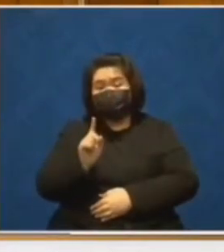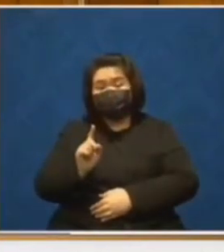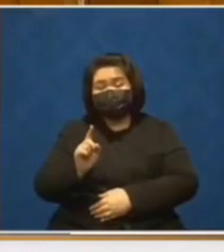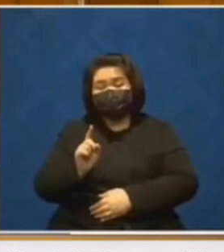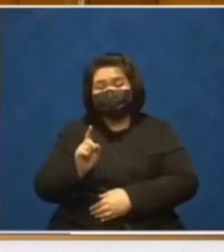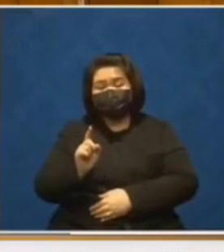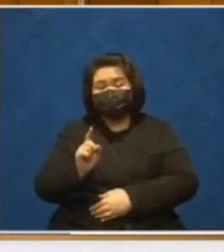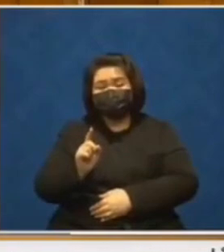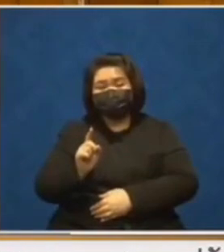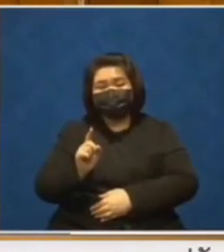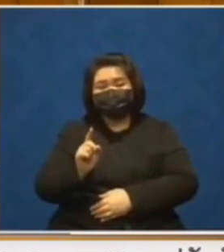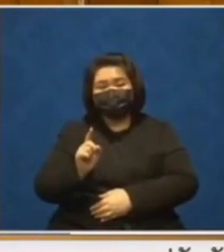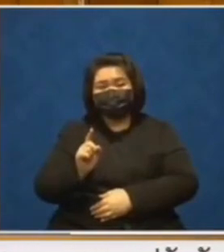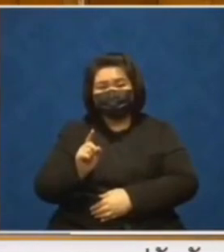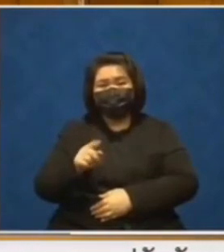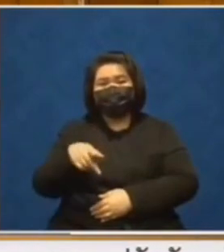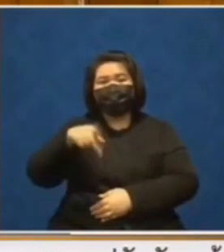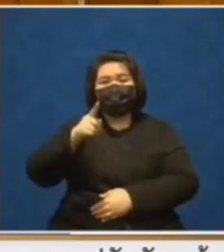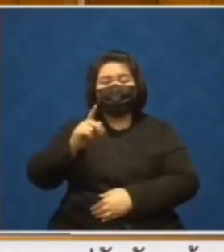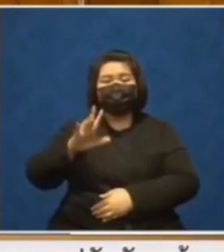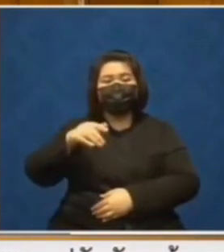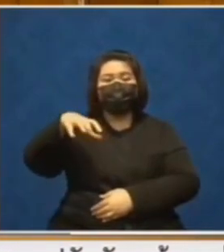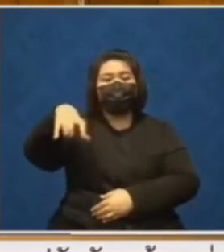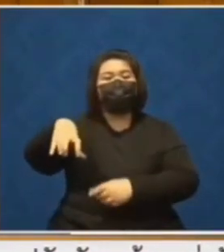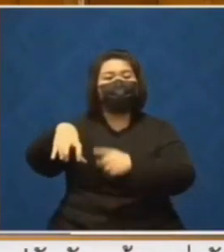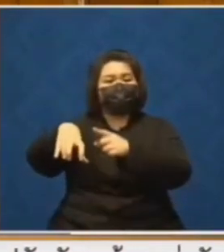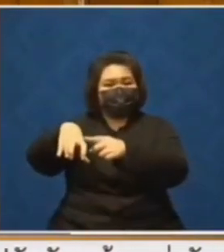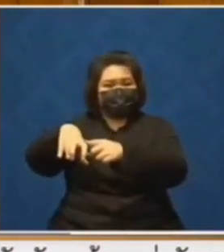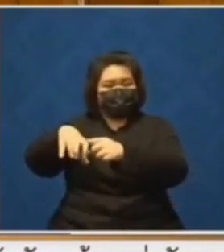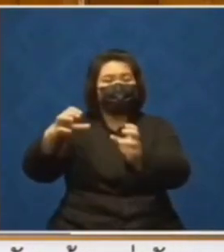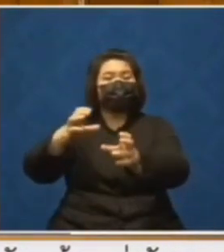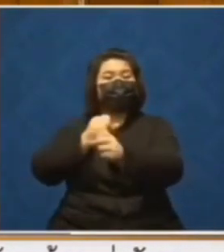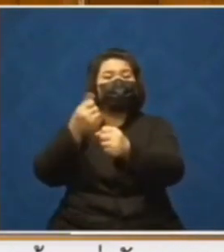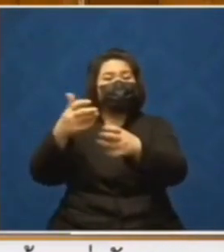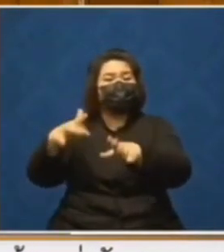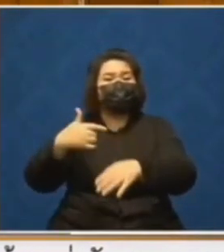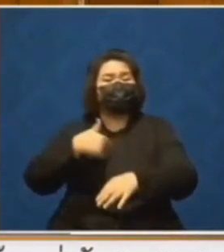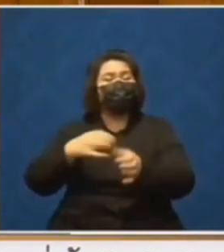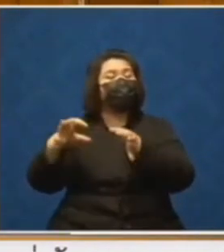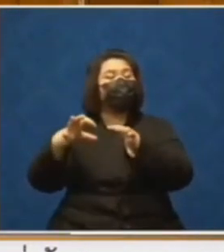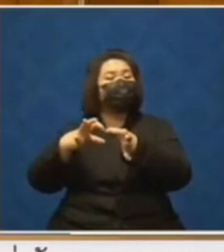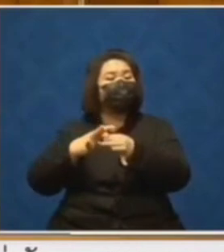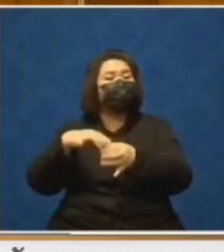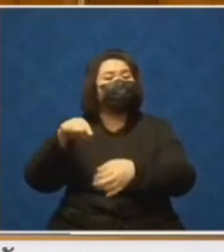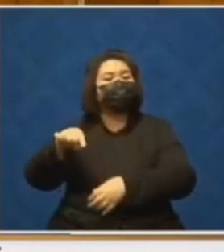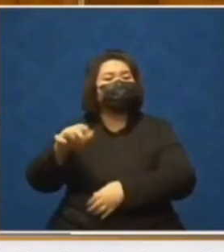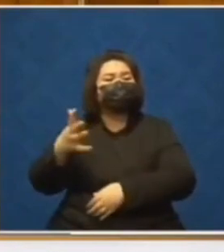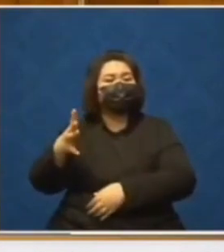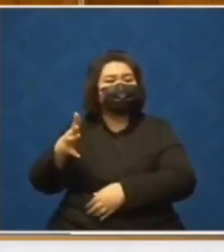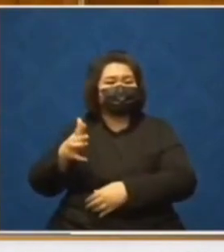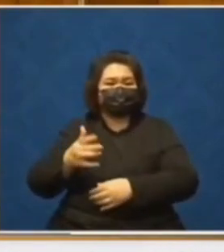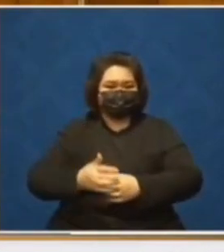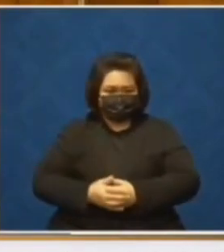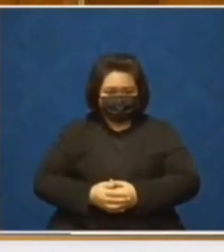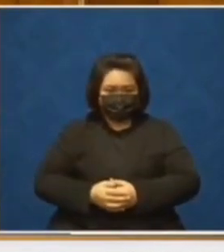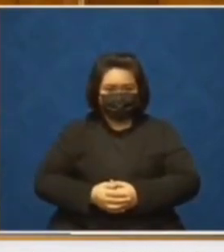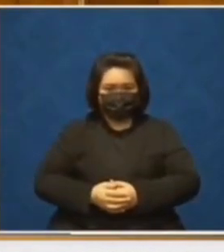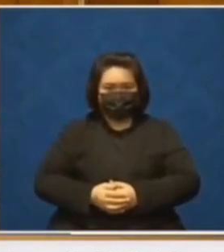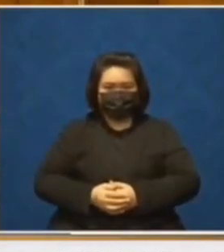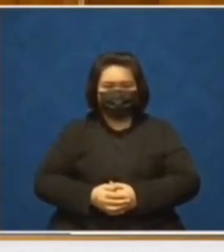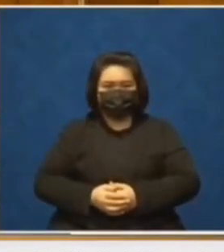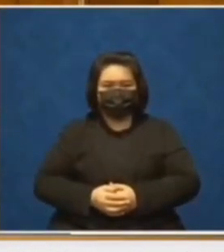ในเรื่องของปปชได้นะครับเพราะผมไม่ได้เกี่ยวข้องกับเรื่องหรือเปล่าผิดชอบนะครับ